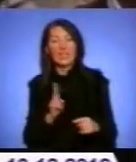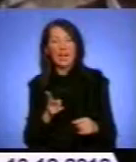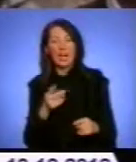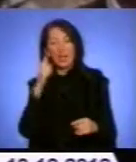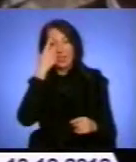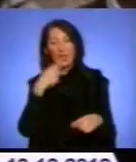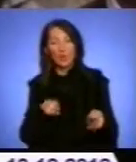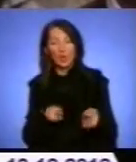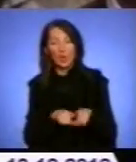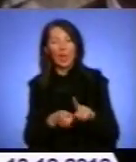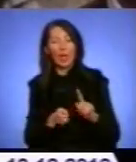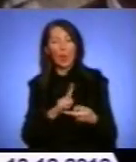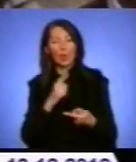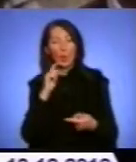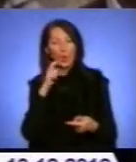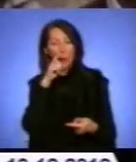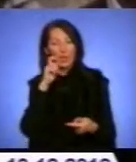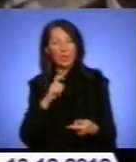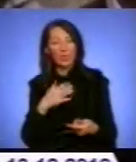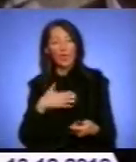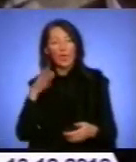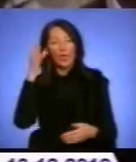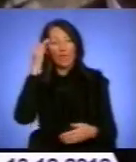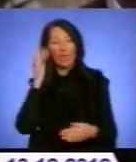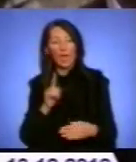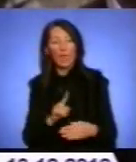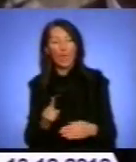Україну. Тобто ми вважаємо, що